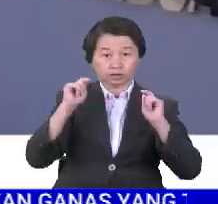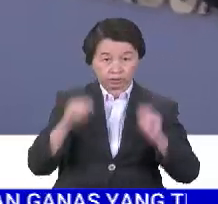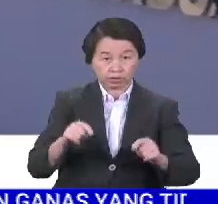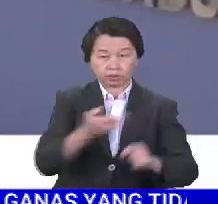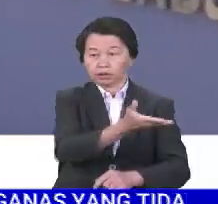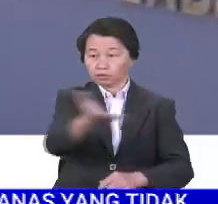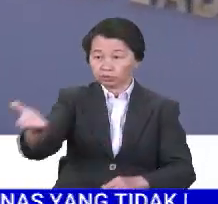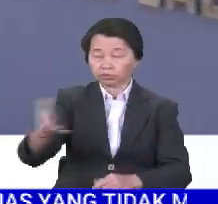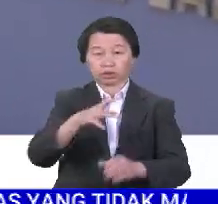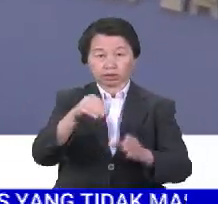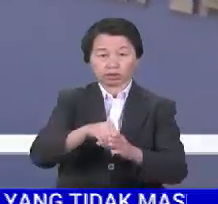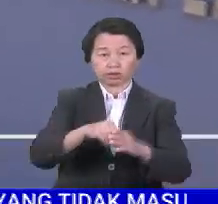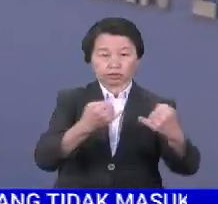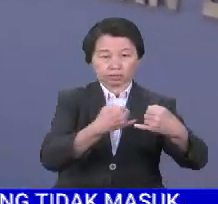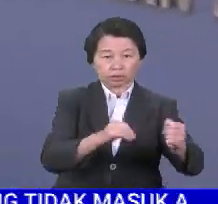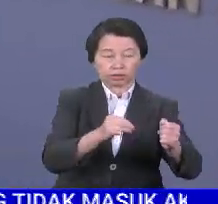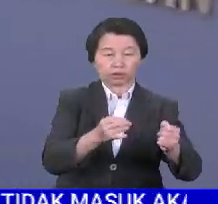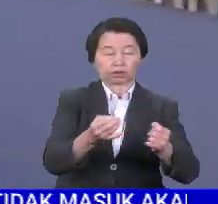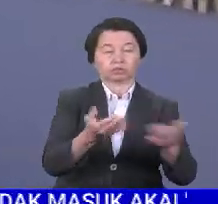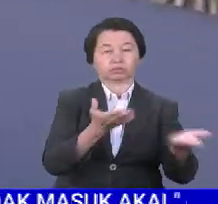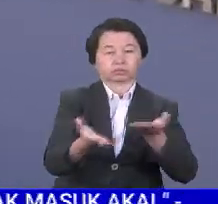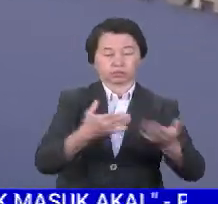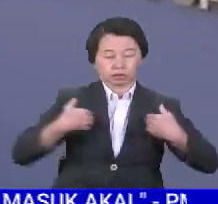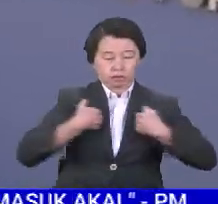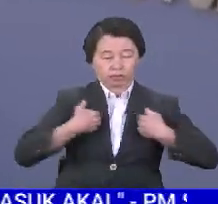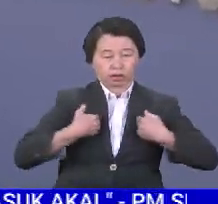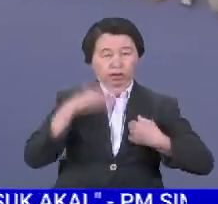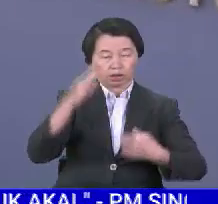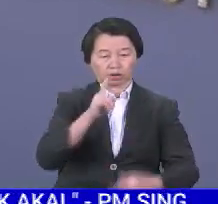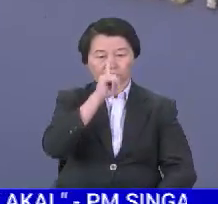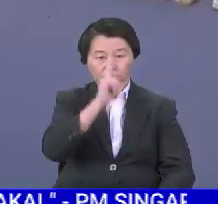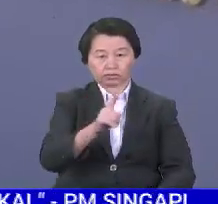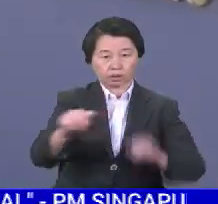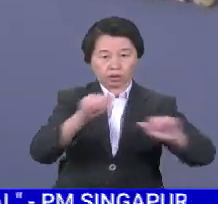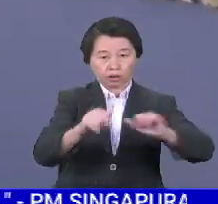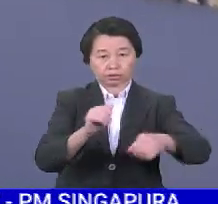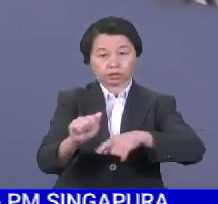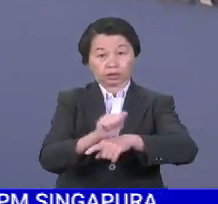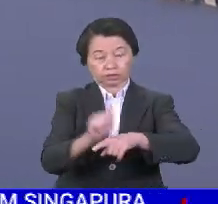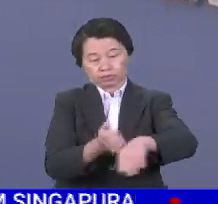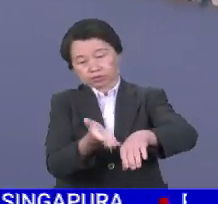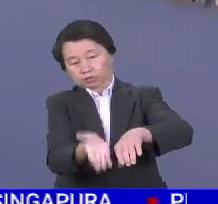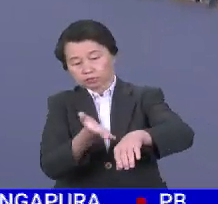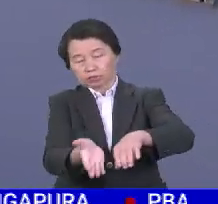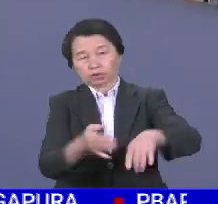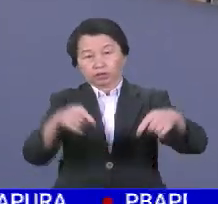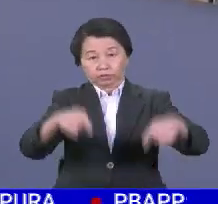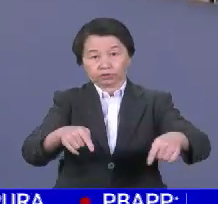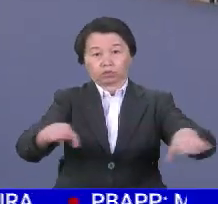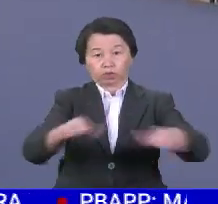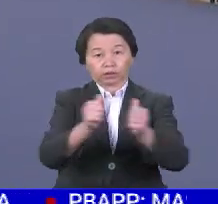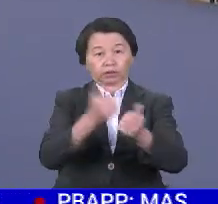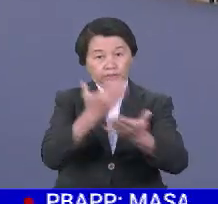semua pihak terlibat termasuk Jabatan Perkhidmatan Veterina Labuan akan memastikan aktiviti ibadah korban di wilayah ini berjalan dengan